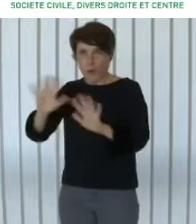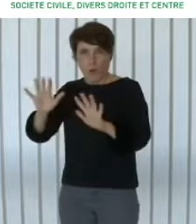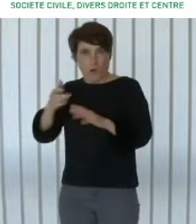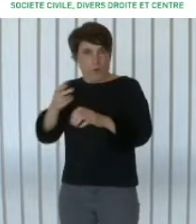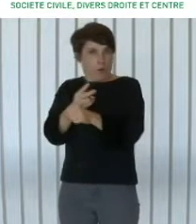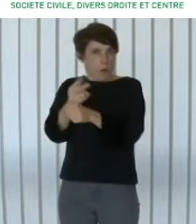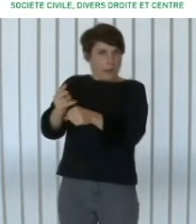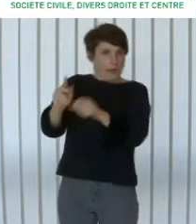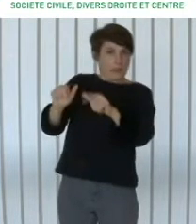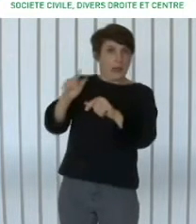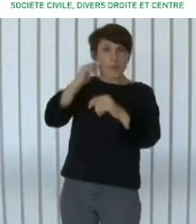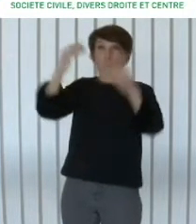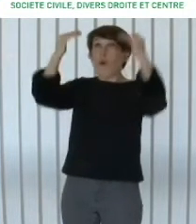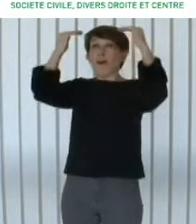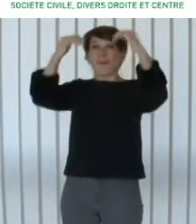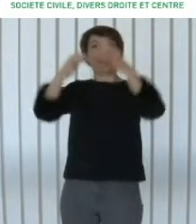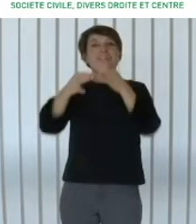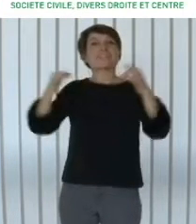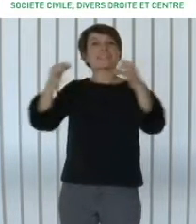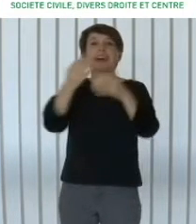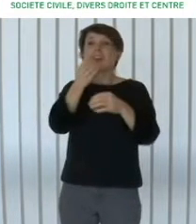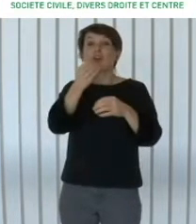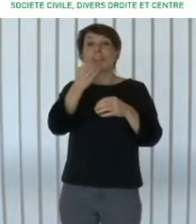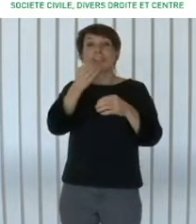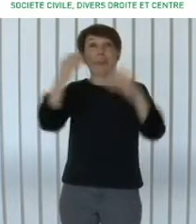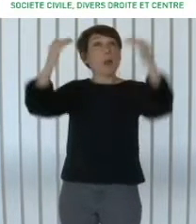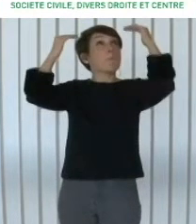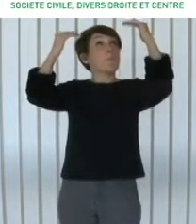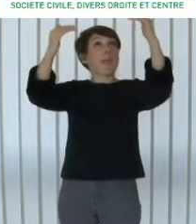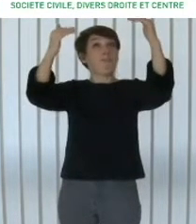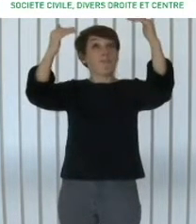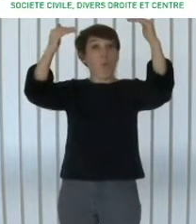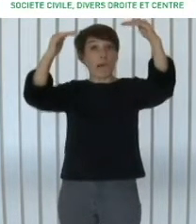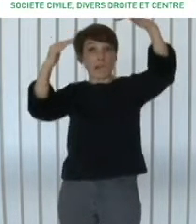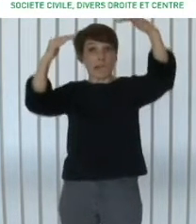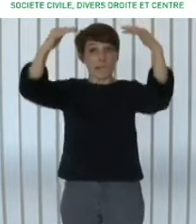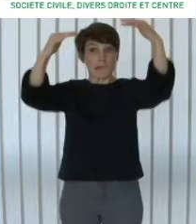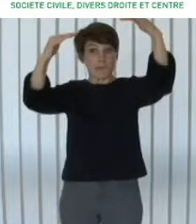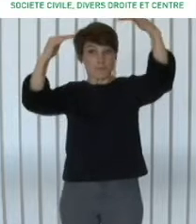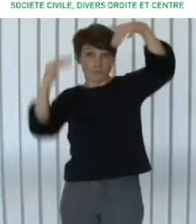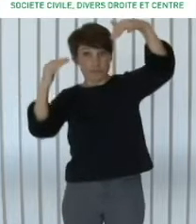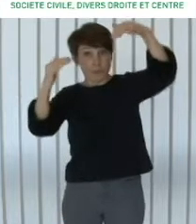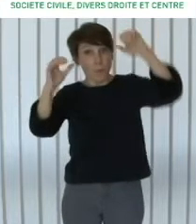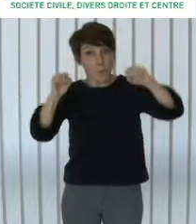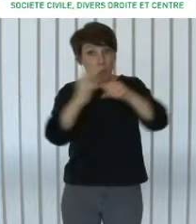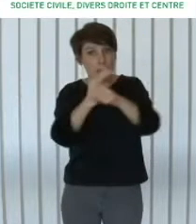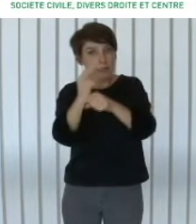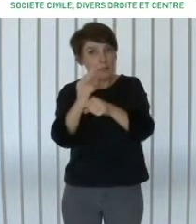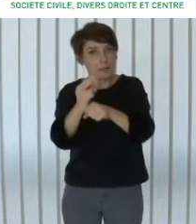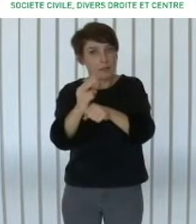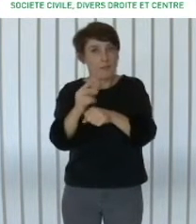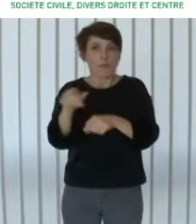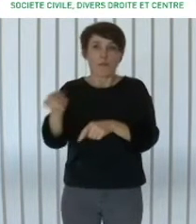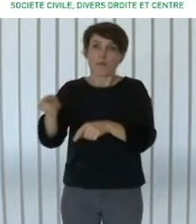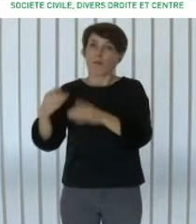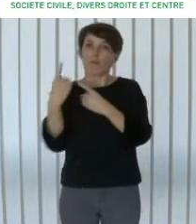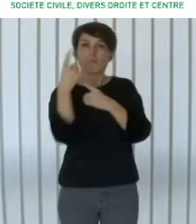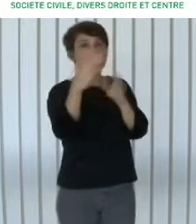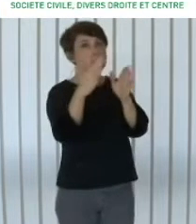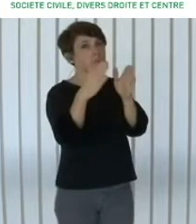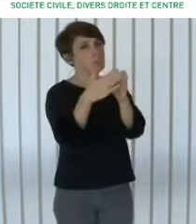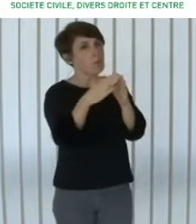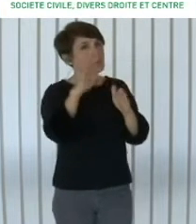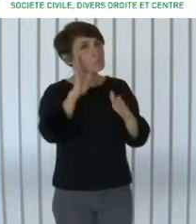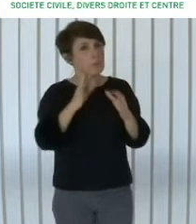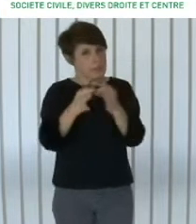l'immeuble d'Actis, qui abrite la cantine scolaire, menacent de s'effondrer. Ils demandent une salle temporaire sûre